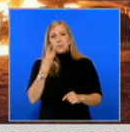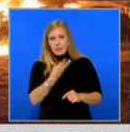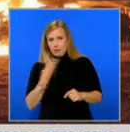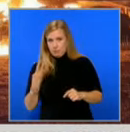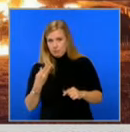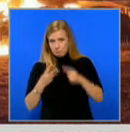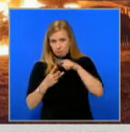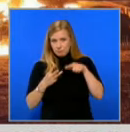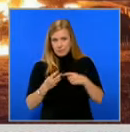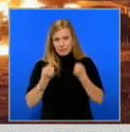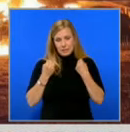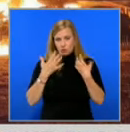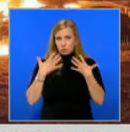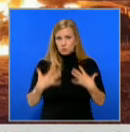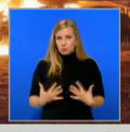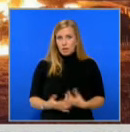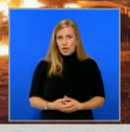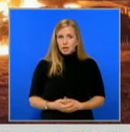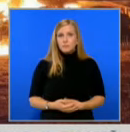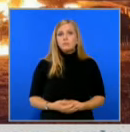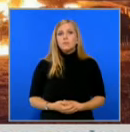нанесени са щети на